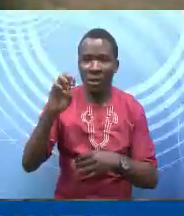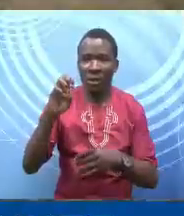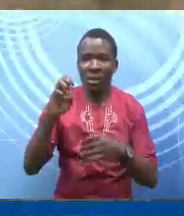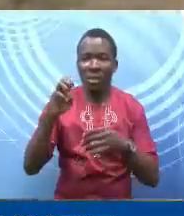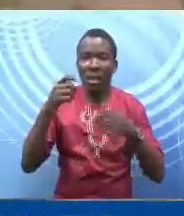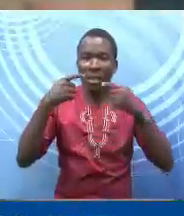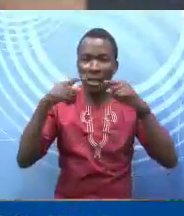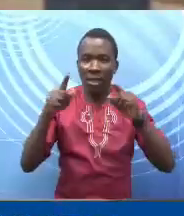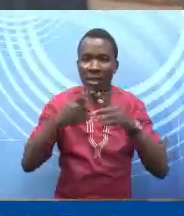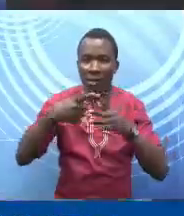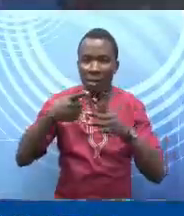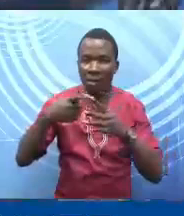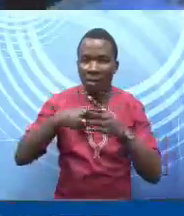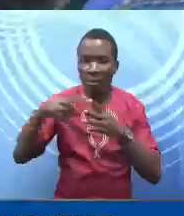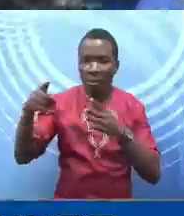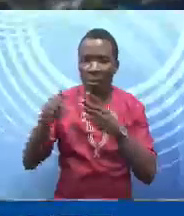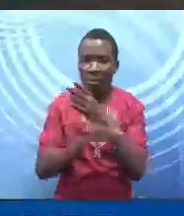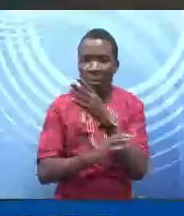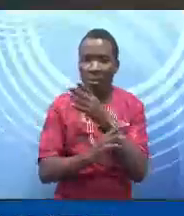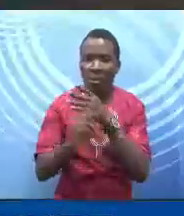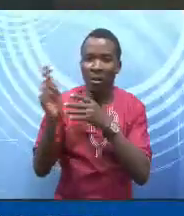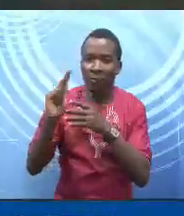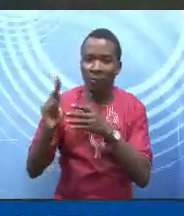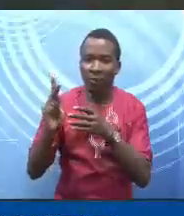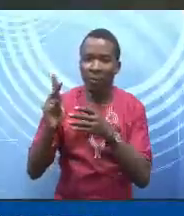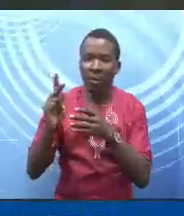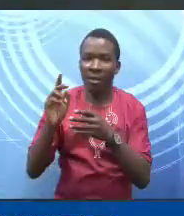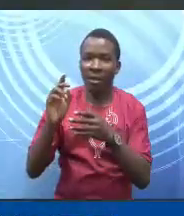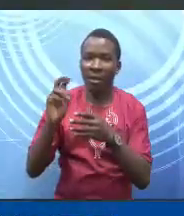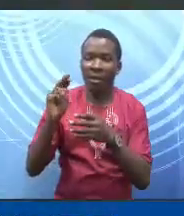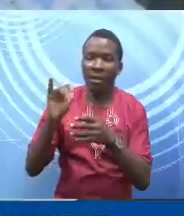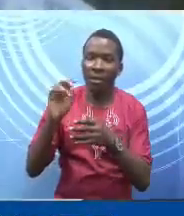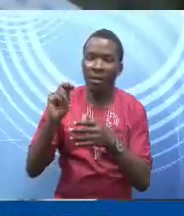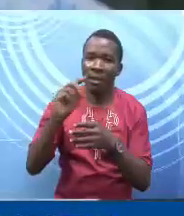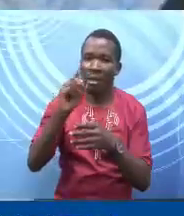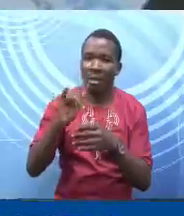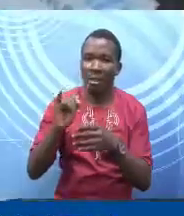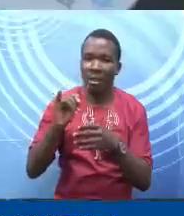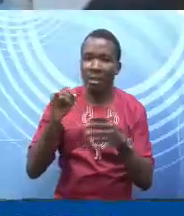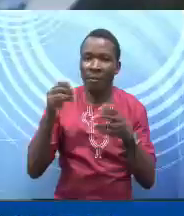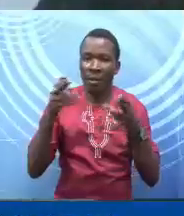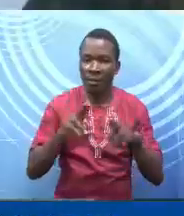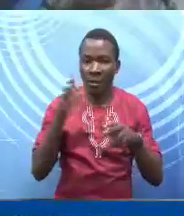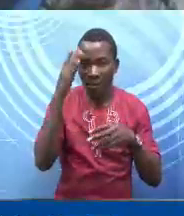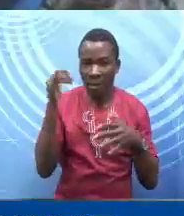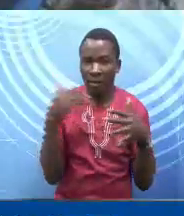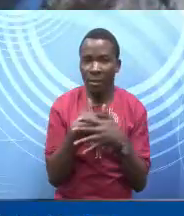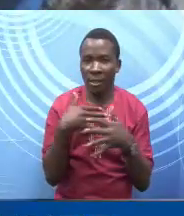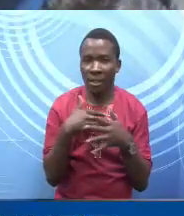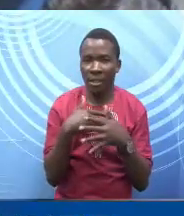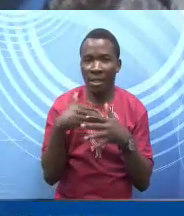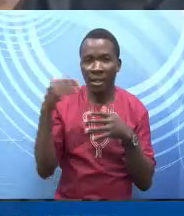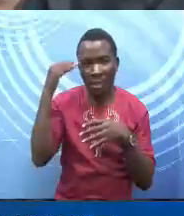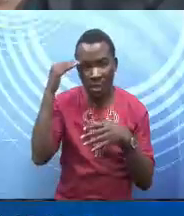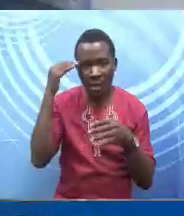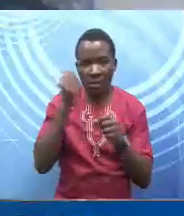ngo guhungira mu gihugu cya Kenya bya Stella Nyanzi byabayeho ngo kubera gutinya itotezwa akurirwa n'ubutegetsi